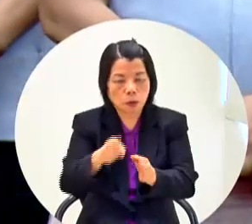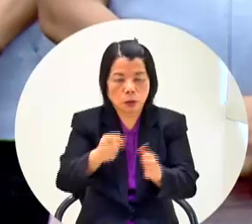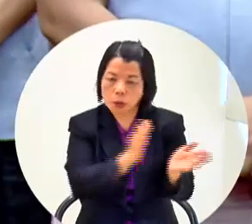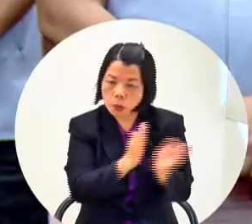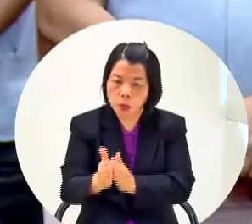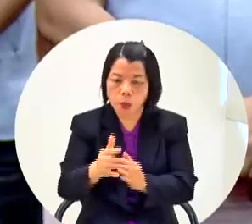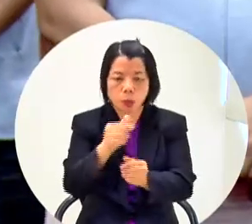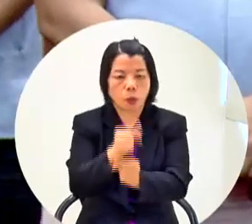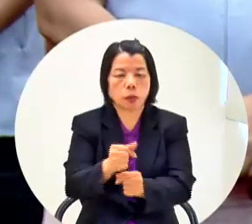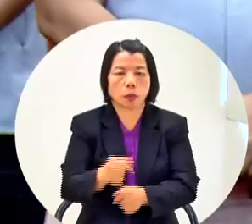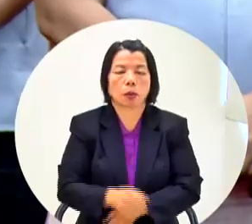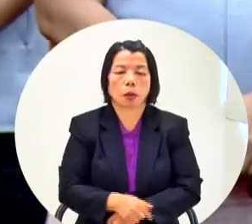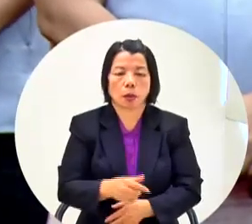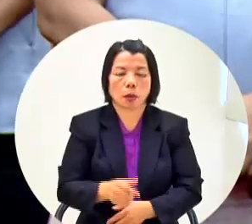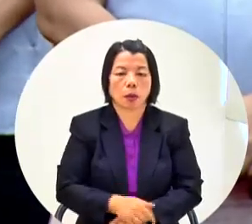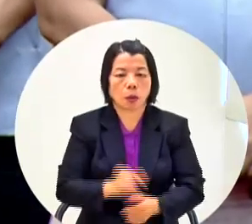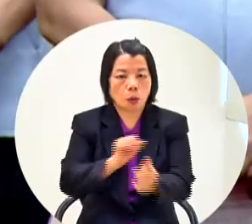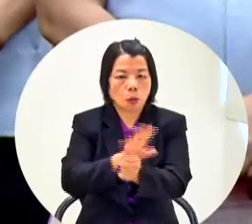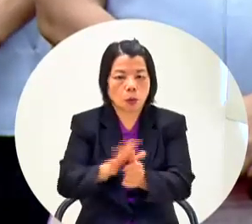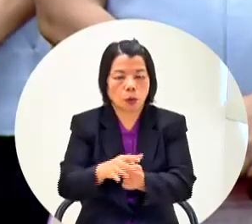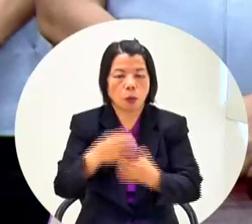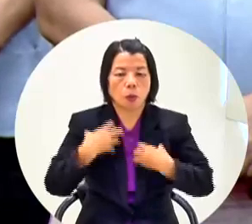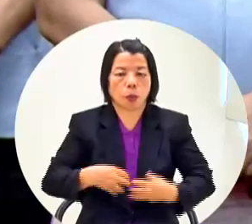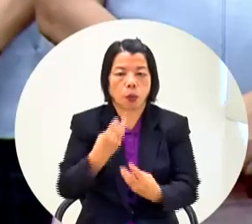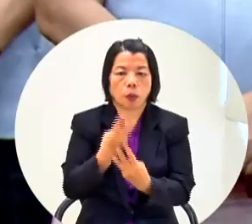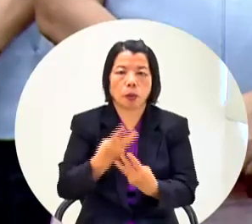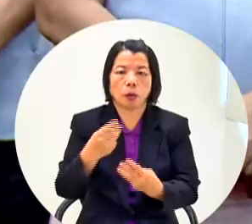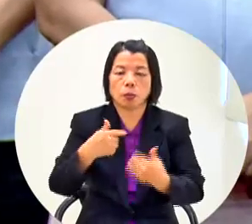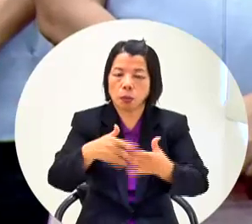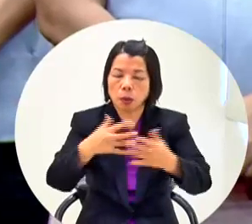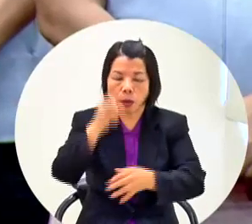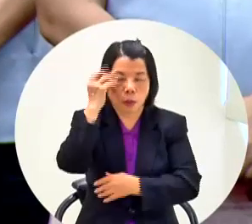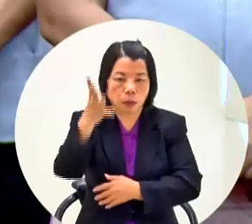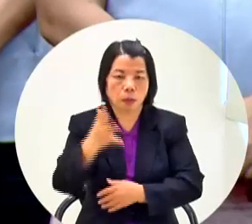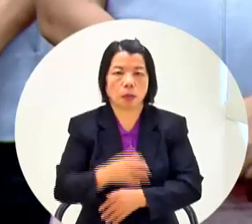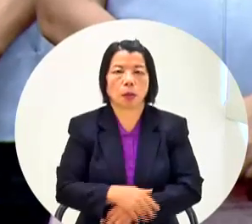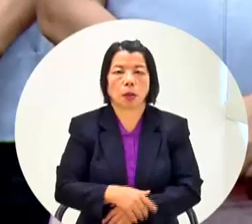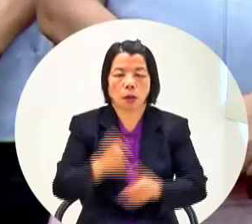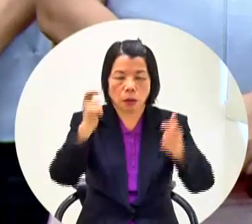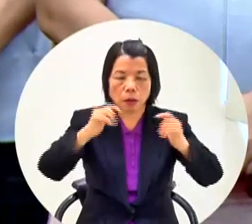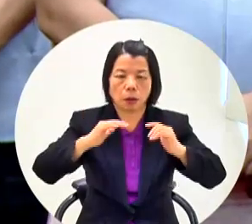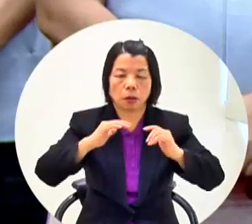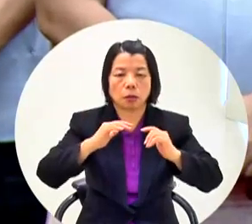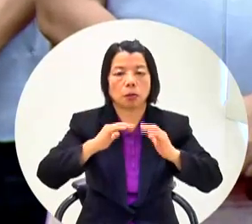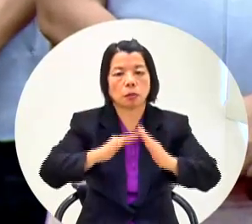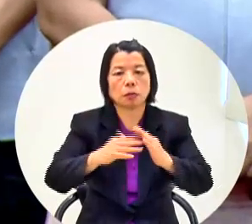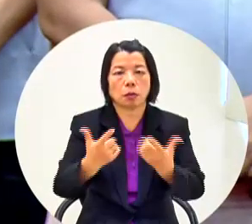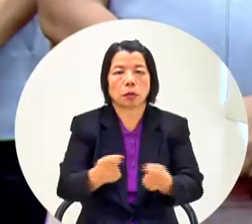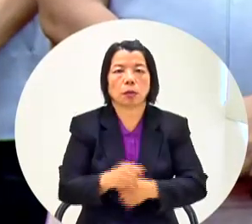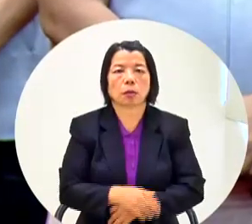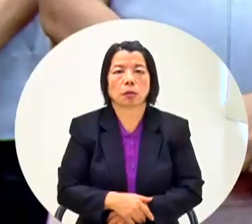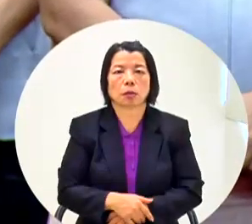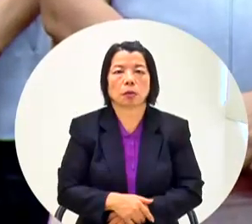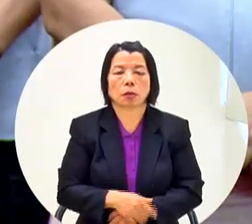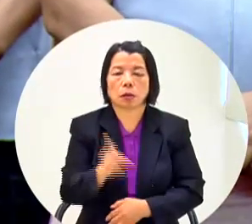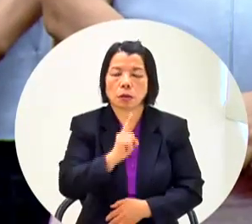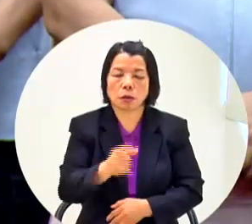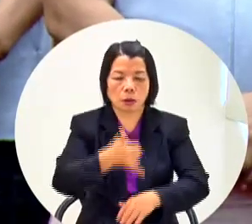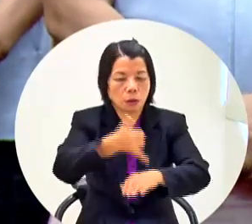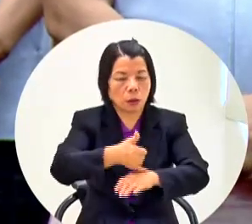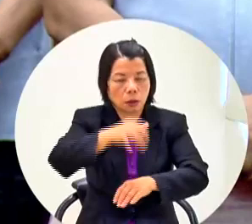只是新冠肺炎，还加了一个，不要忘了，高雄还是一个什么的大本营？登革